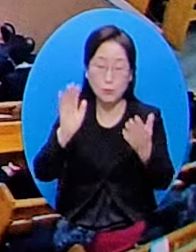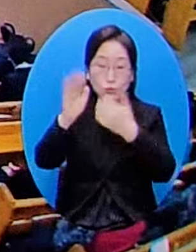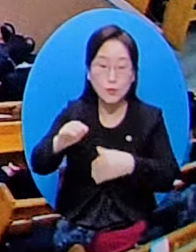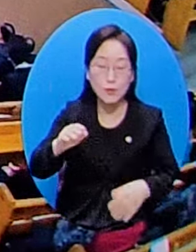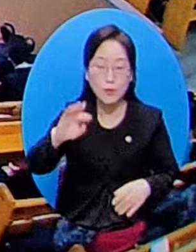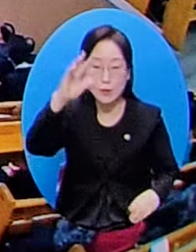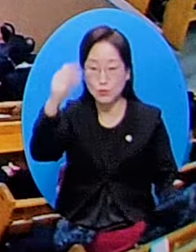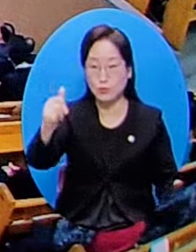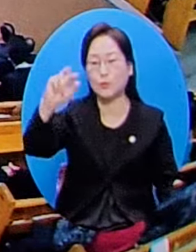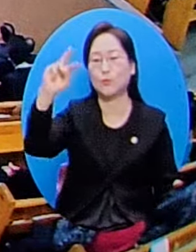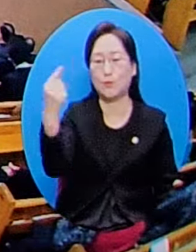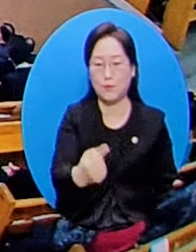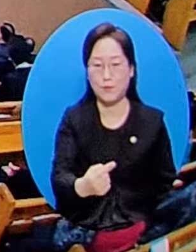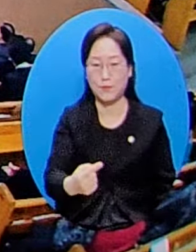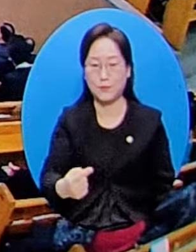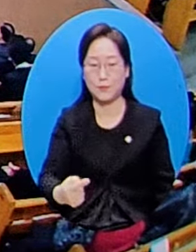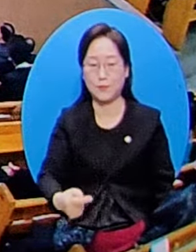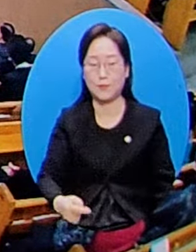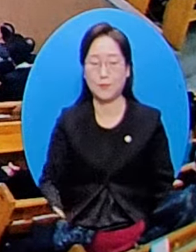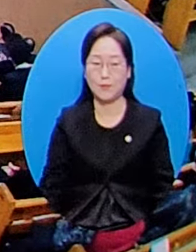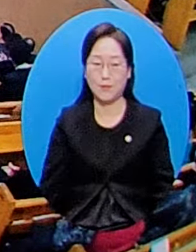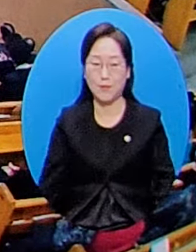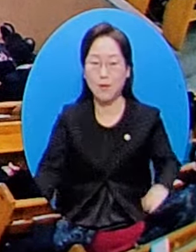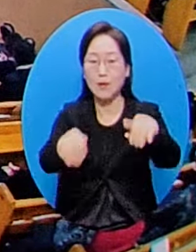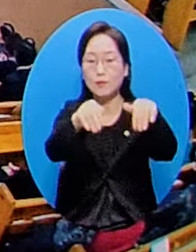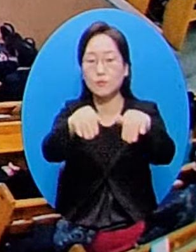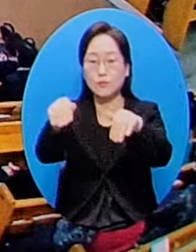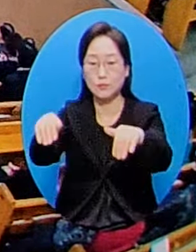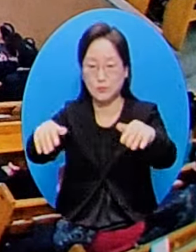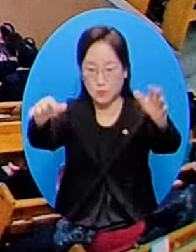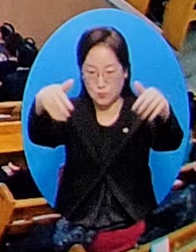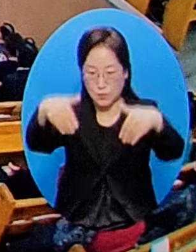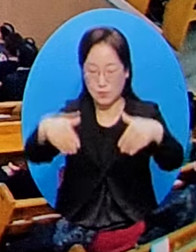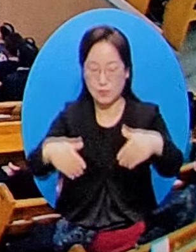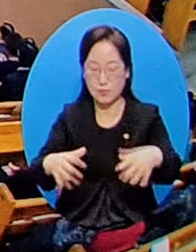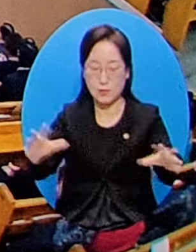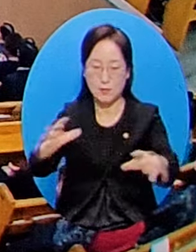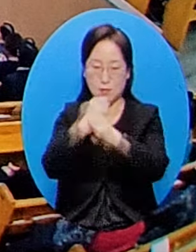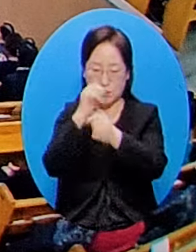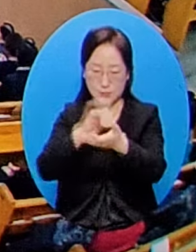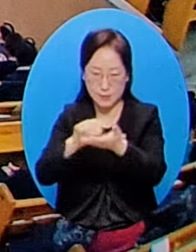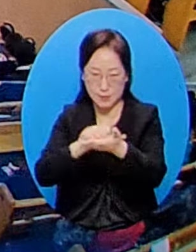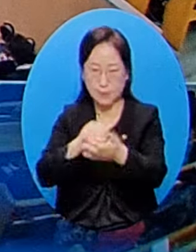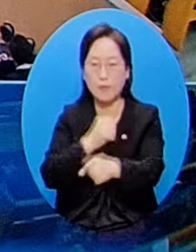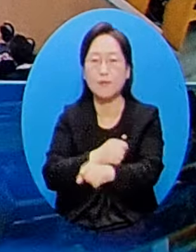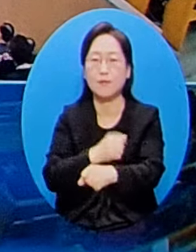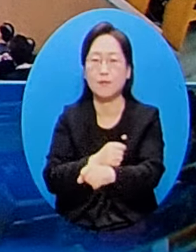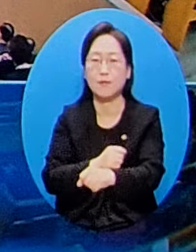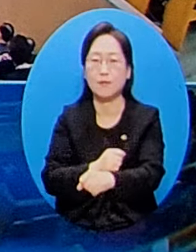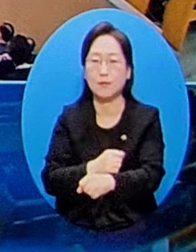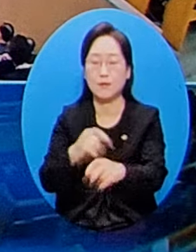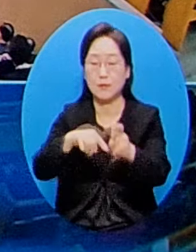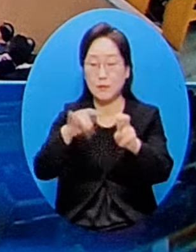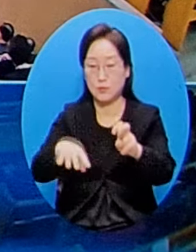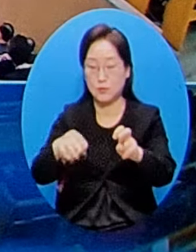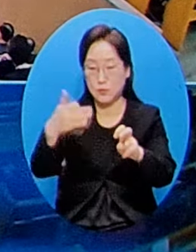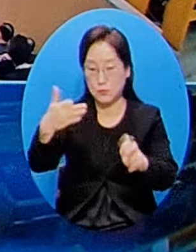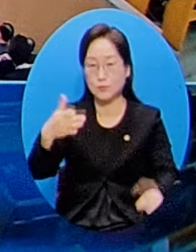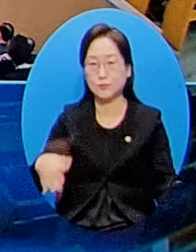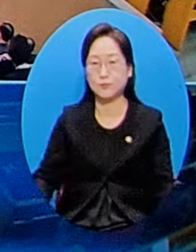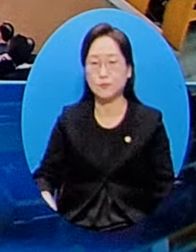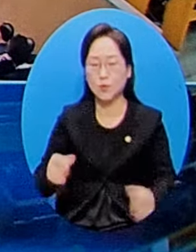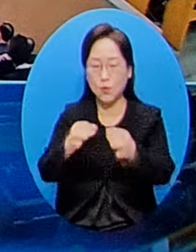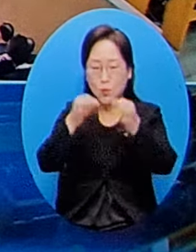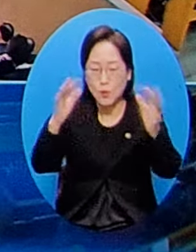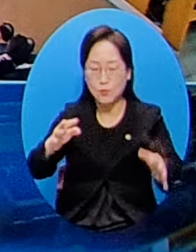돌아와서 그들과 한 모든 예행을 가지고 결산하는 것입니다. 25장 19절에 보니까 오랜 후에 그